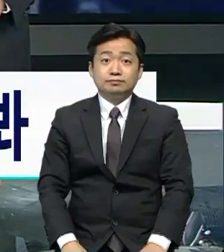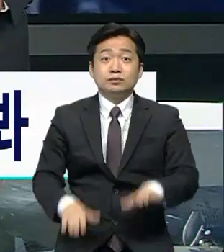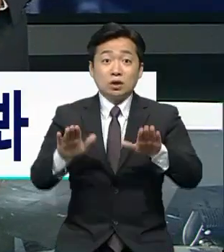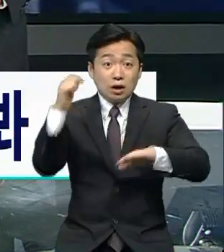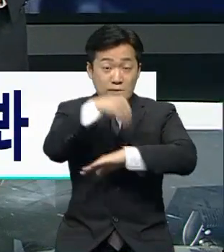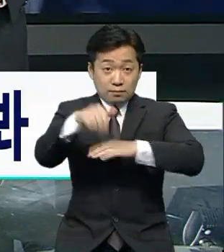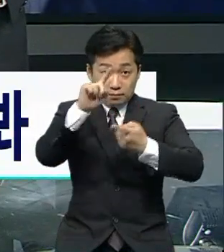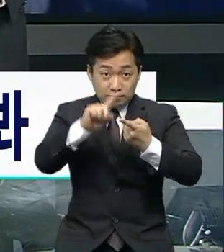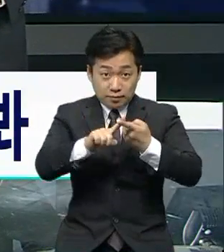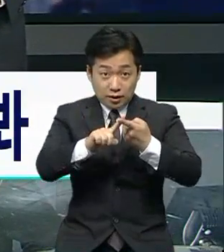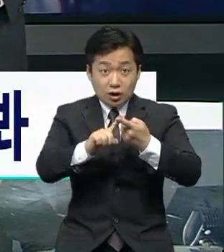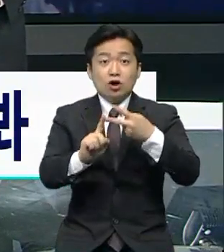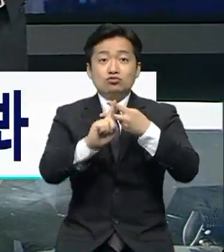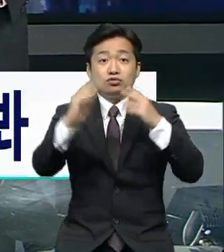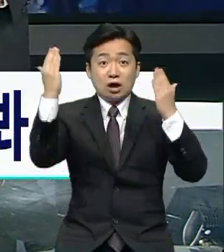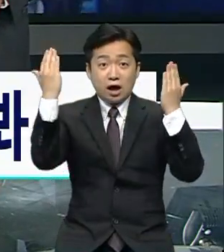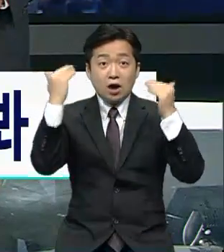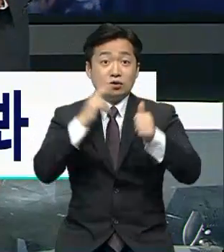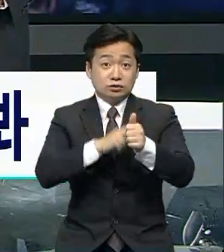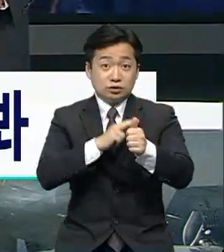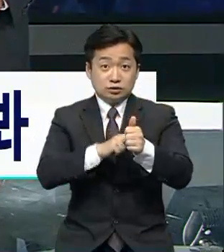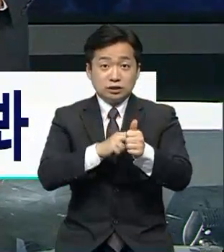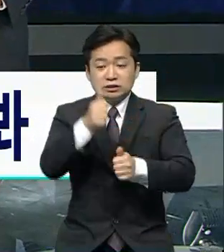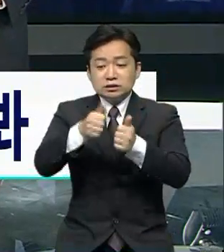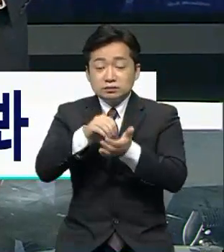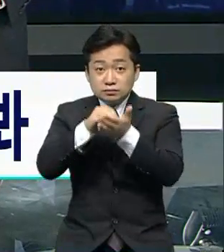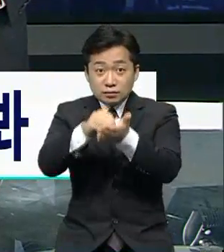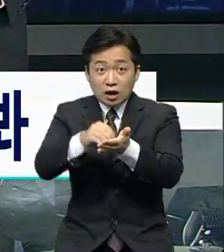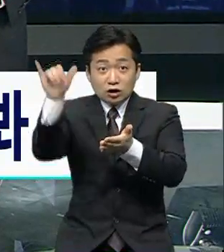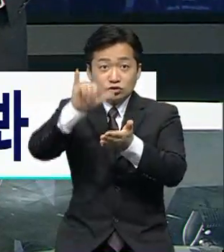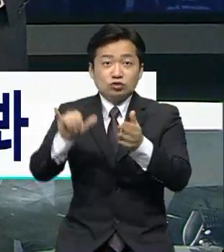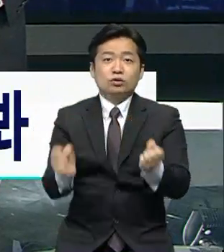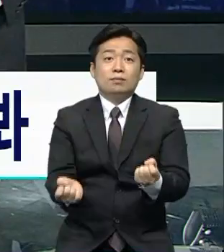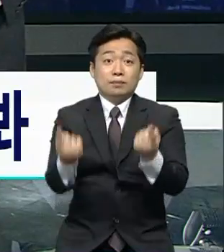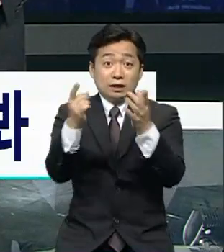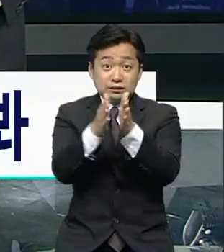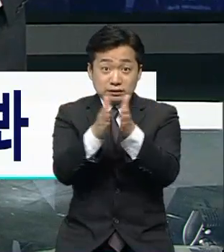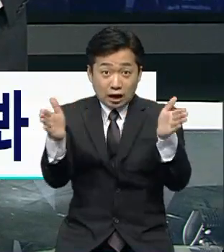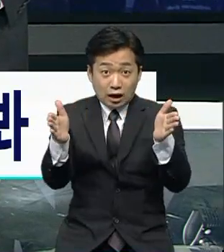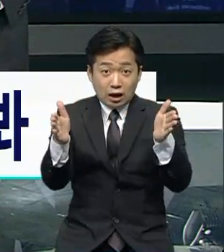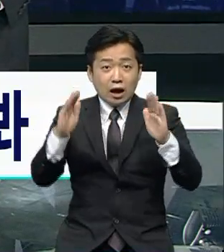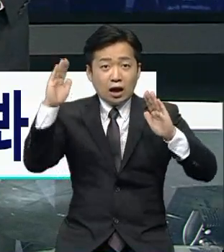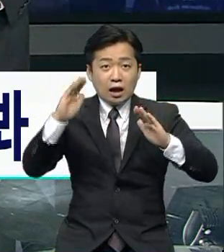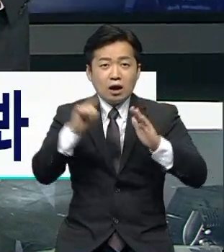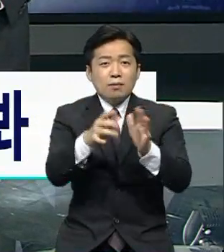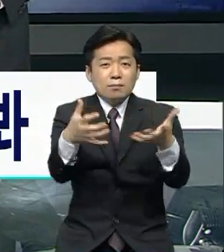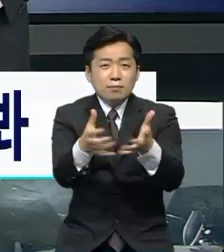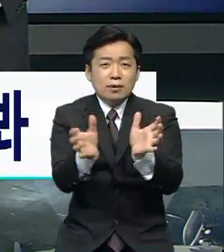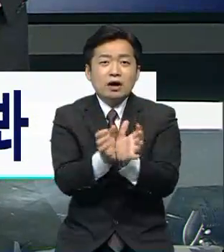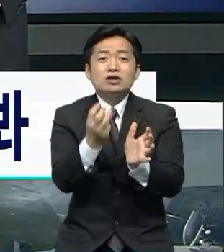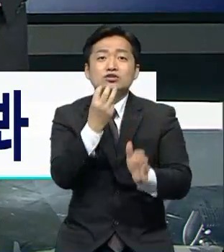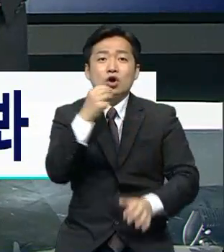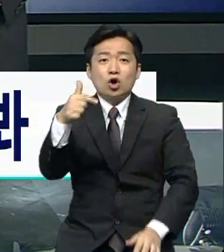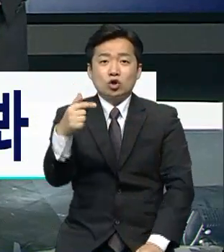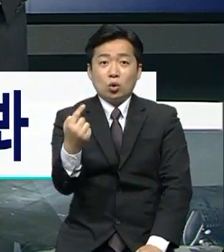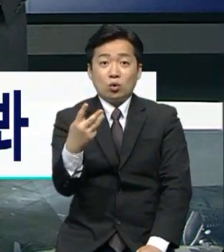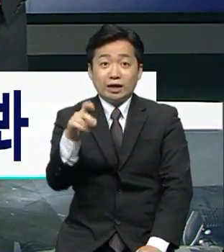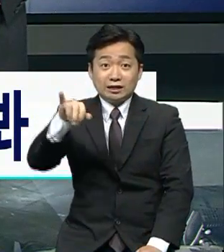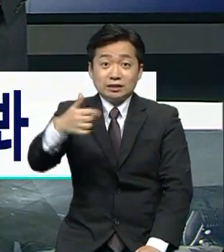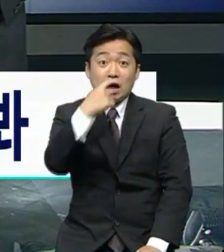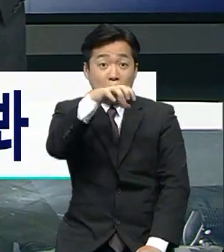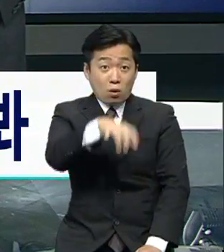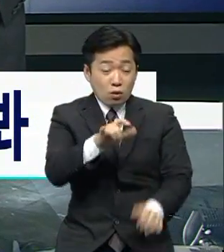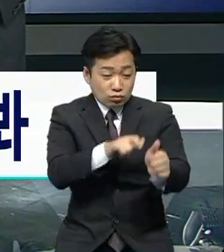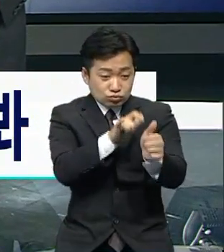오늘 예정대로 중등교원 임용시험이 전국에서 일제히 진행됐습니다. 일부 응시생들이 모여있던 서울 노량진 학원에서